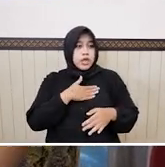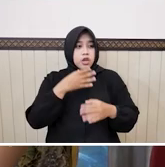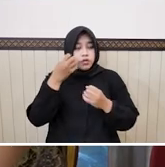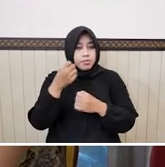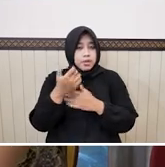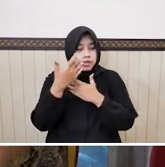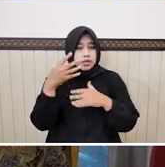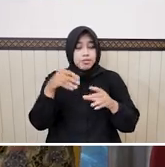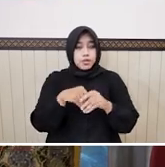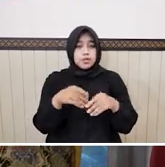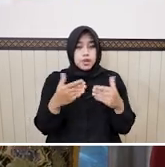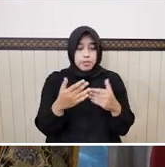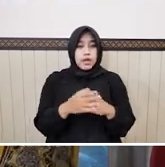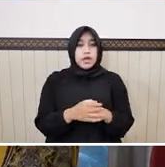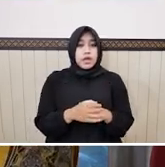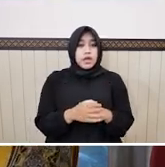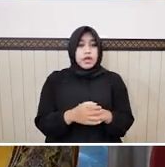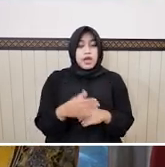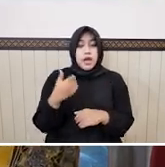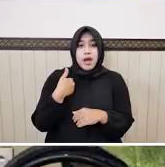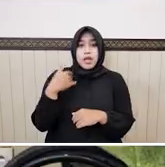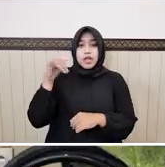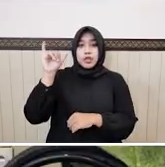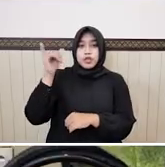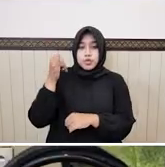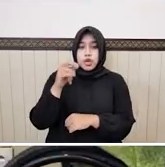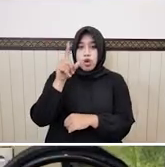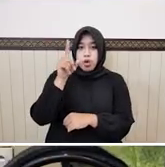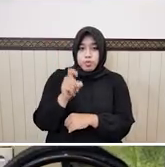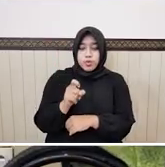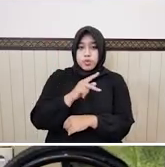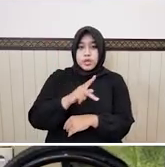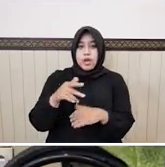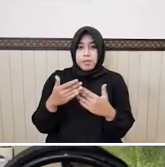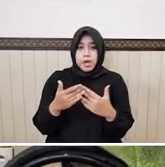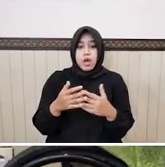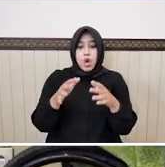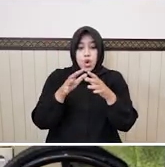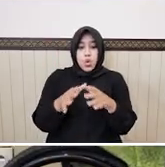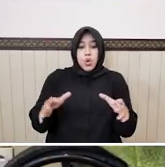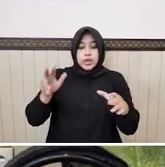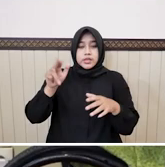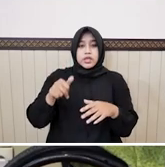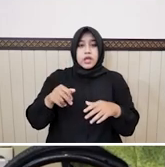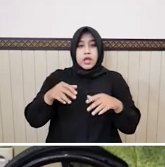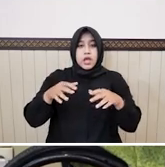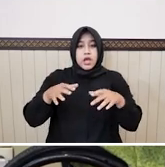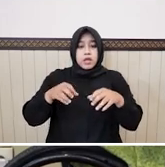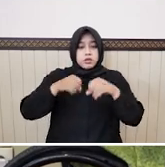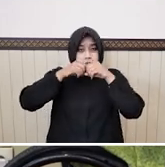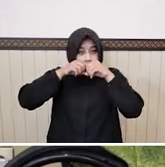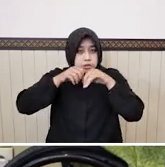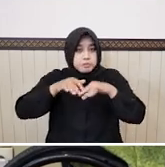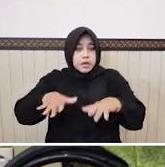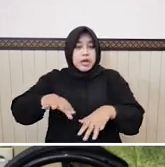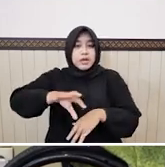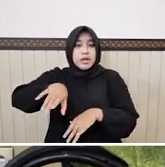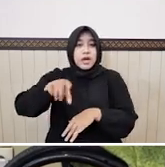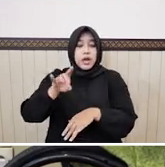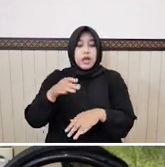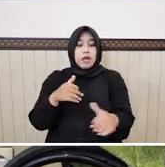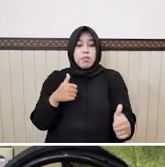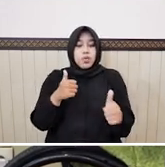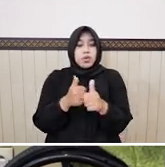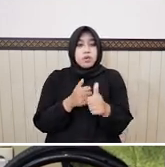termasuk juga apa yang ada di Jogjakarta perlu kita luaskan lebatkan ke daerah-daerah yang lain agar merasakan